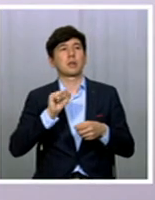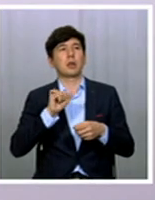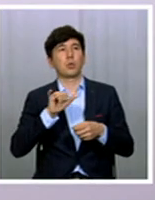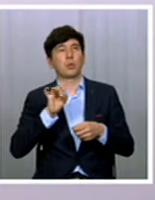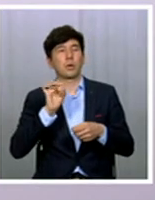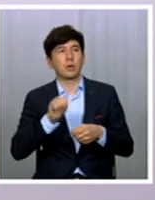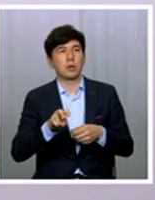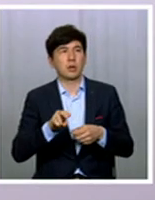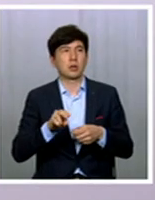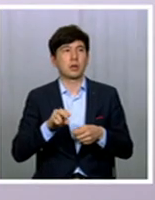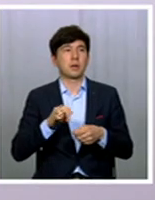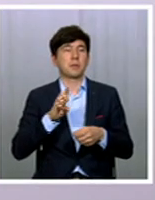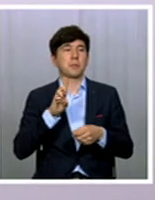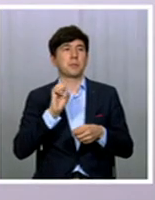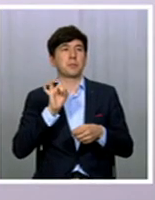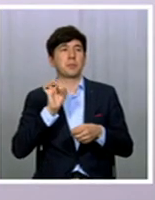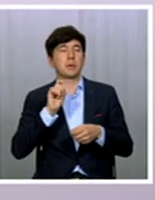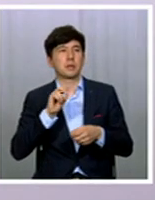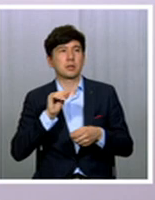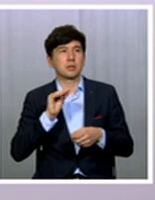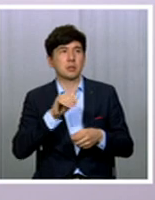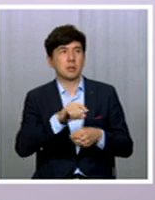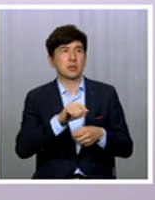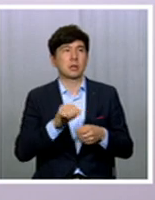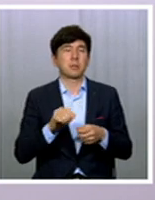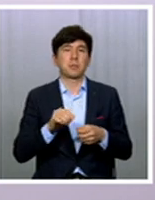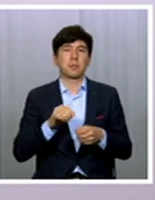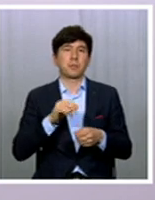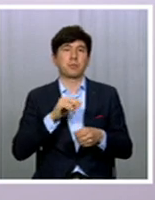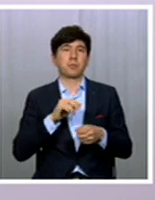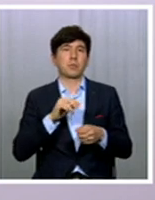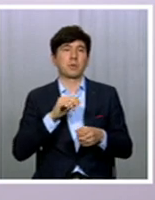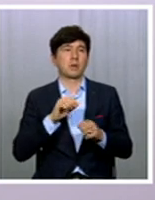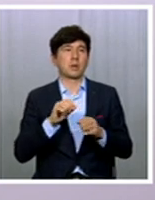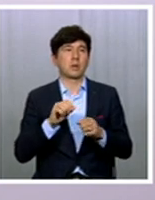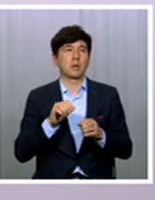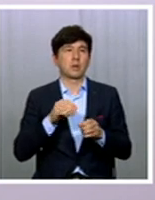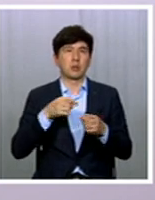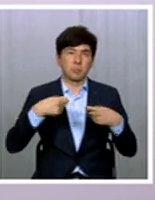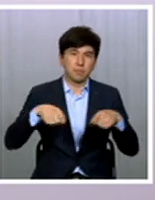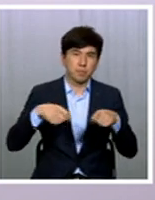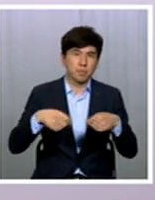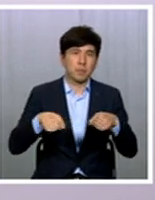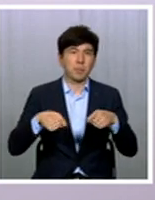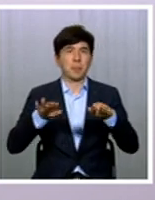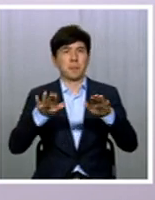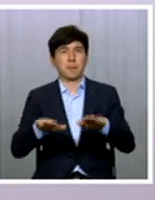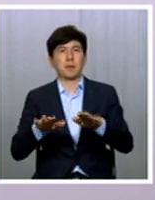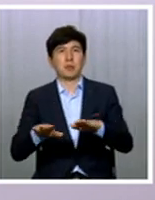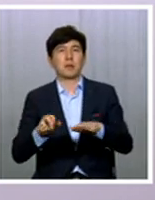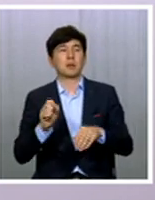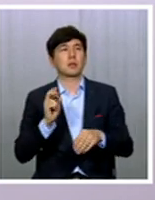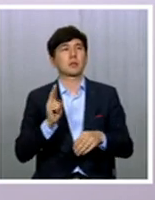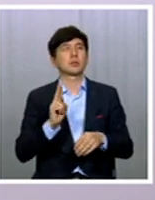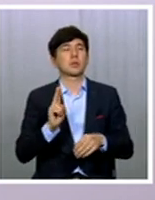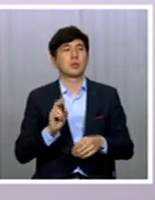өтейік. Тауар биржасында жалпы биржа тауарларын сатып алу, сату жүзеге асырылатын орын болып табылады. Бұл жерде негізгі